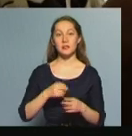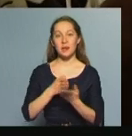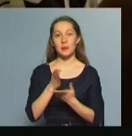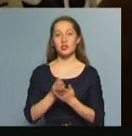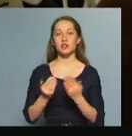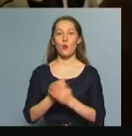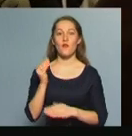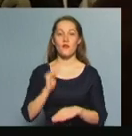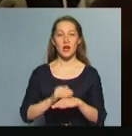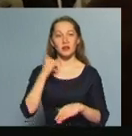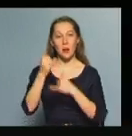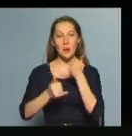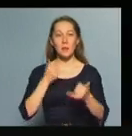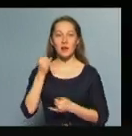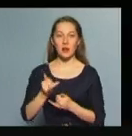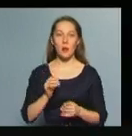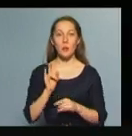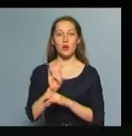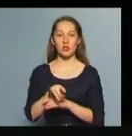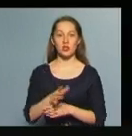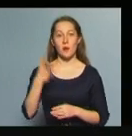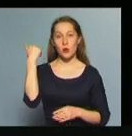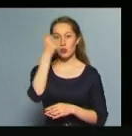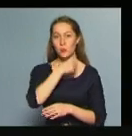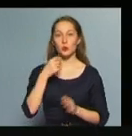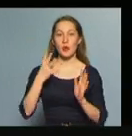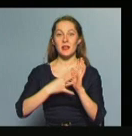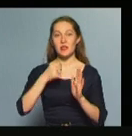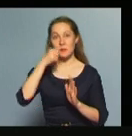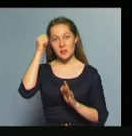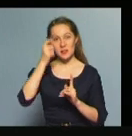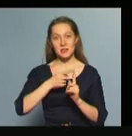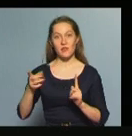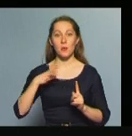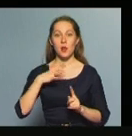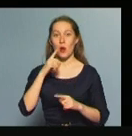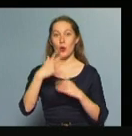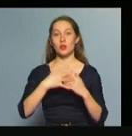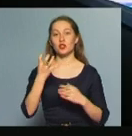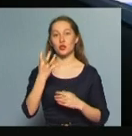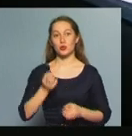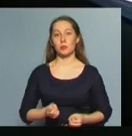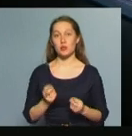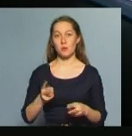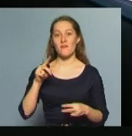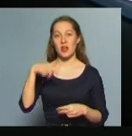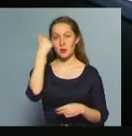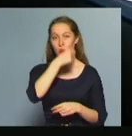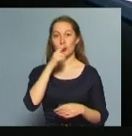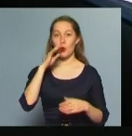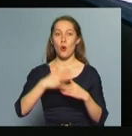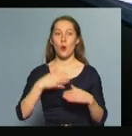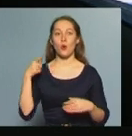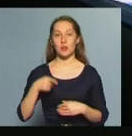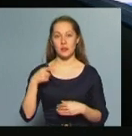фактами мобильного мошенничества. Если в прошлом году за 9 месяцев было совершено около 400 преступлений, в этом году уже